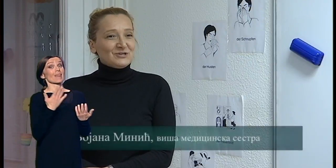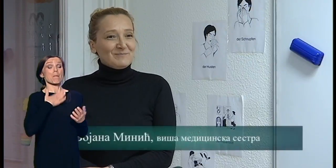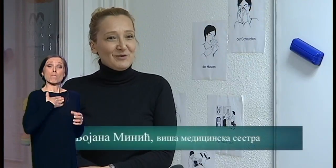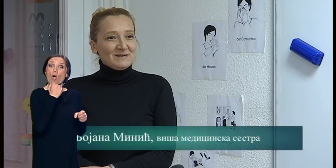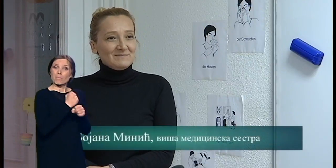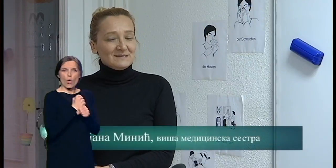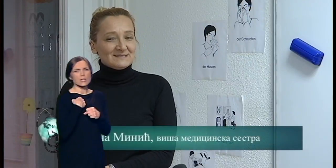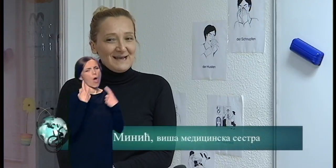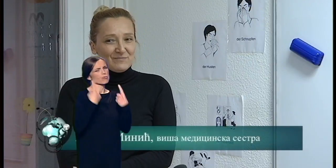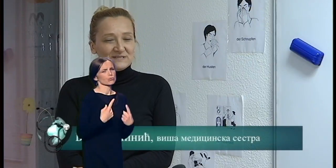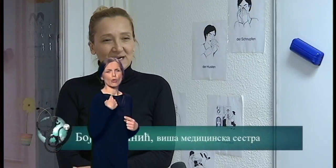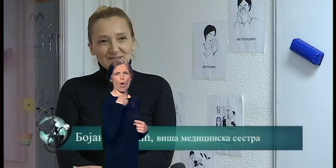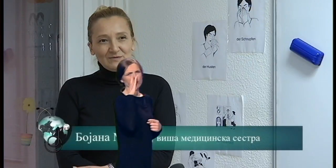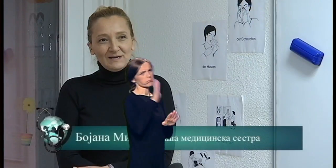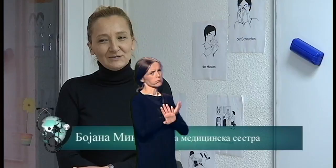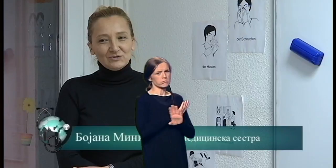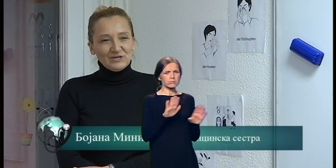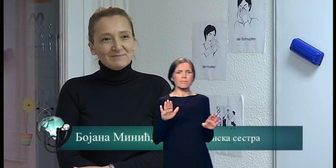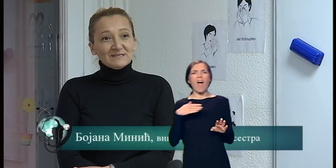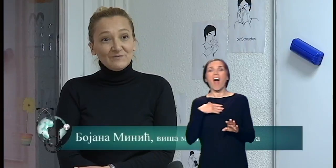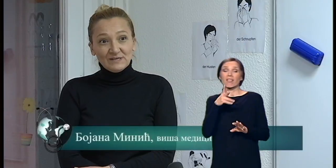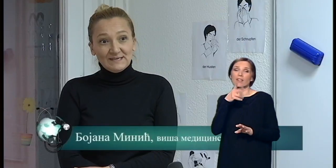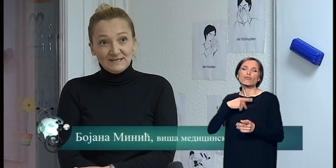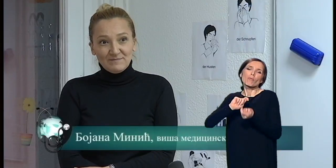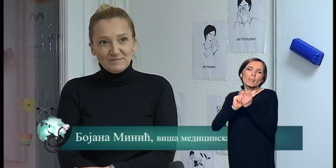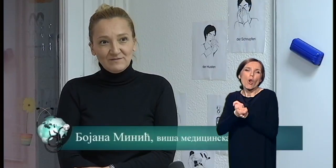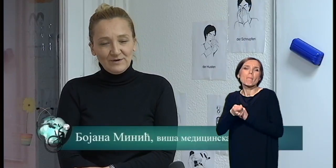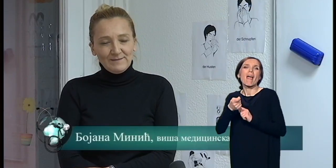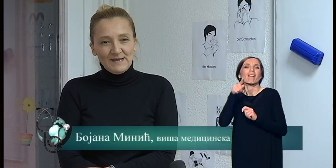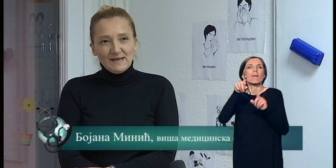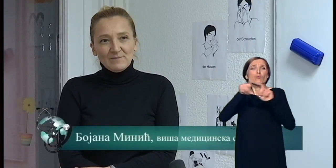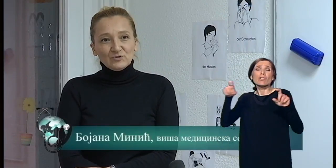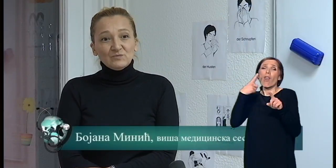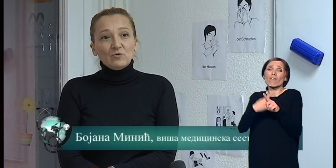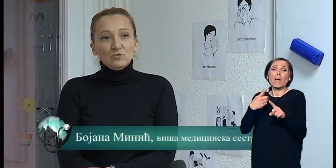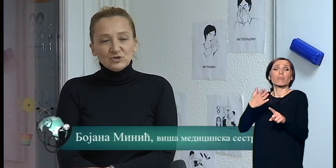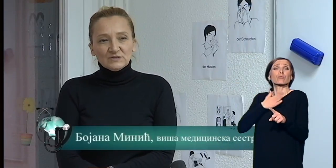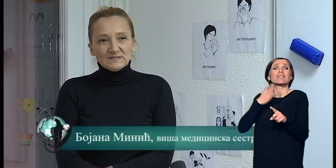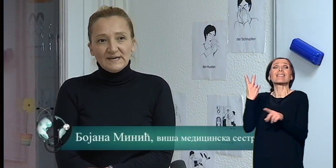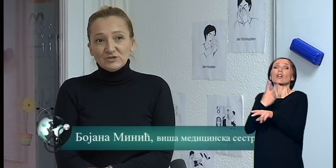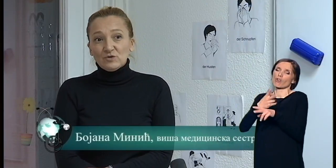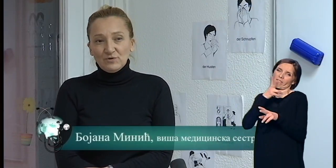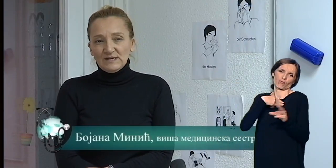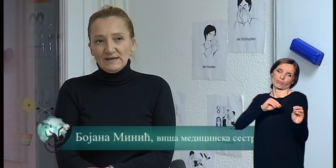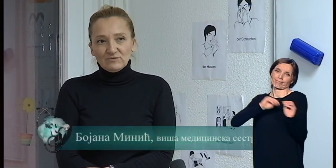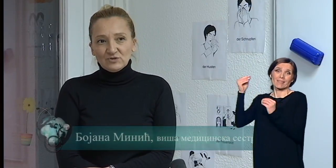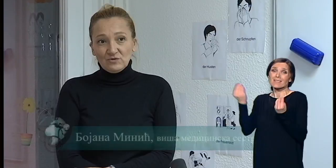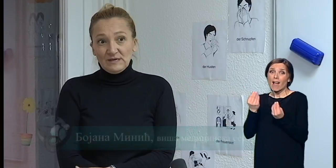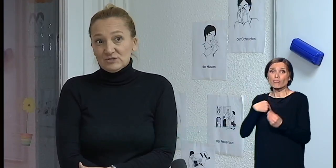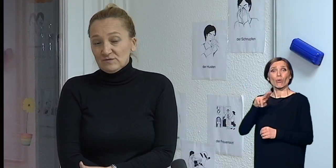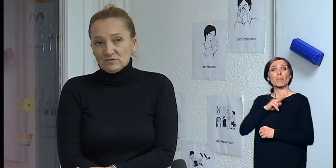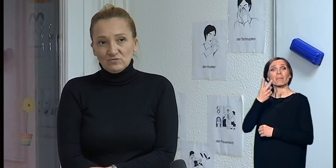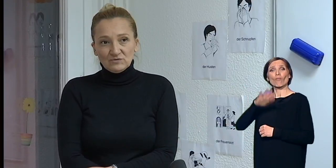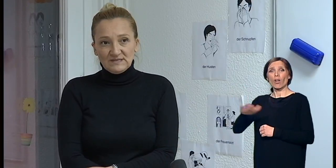sam odlučila da promenim samo iz razloga što želim da svoje deci, ja imam ih dvoje, pruži mogućnost za nešto bolje nego što